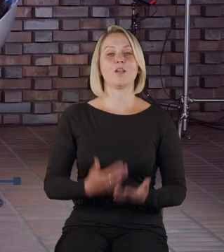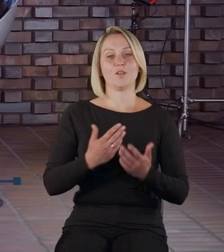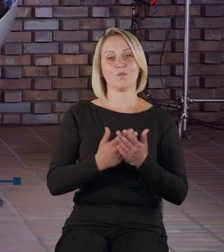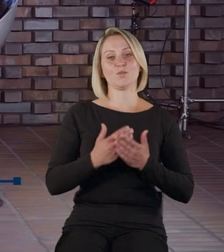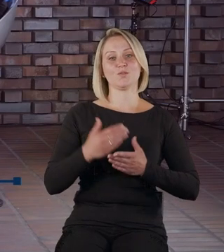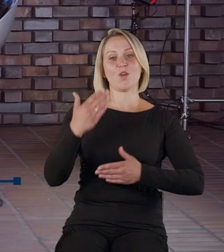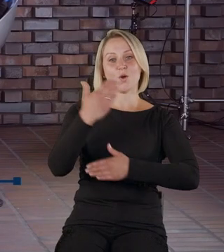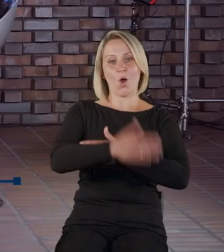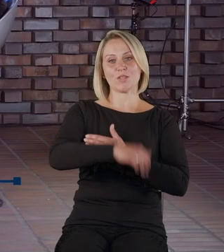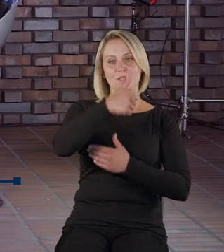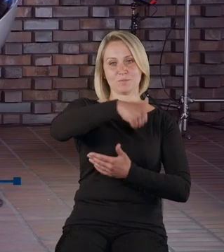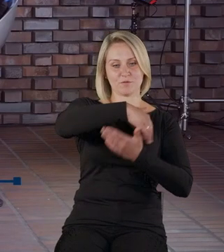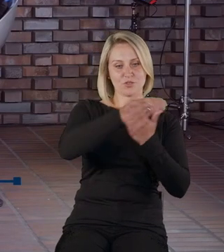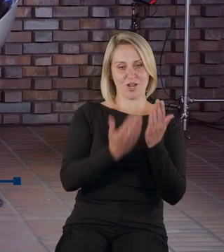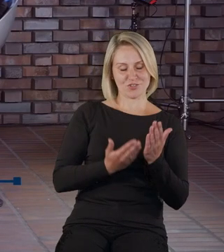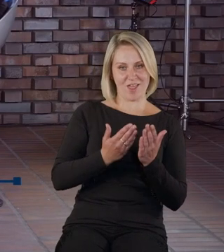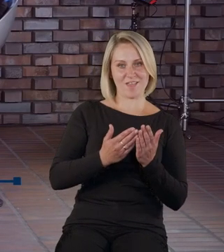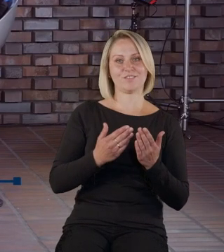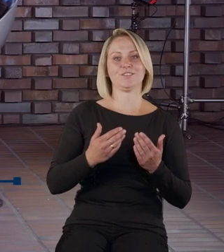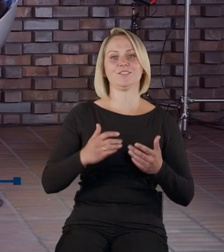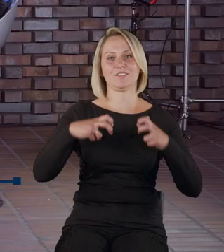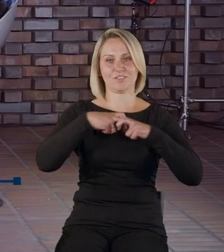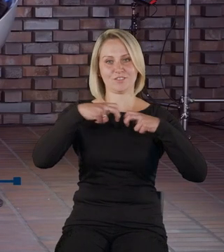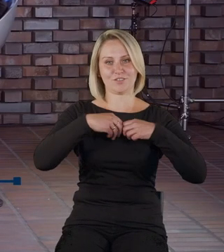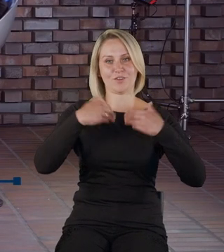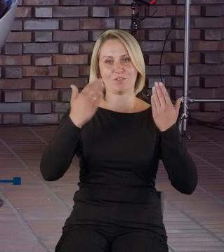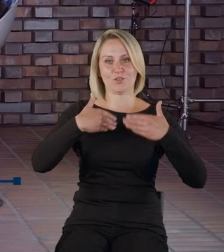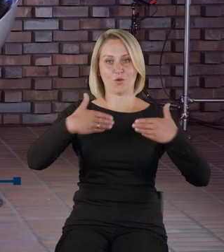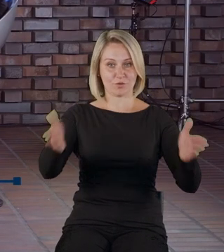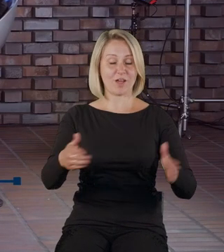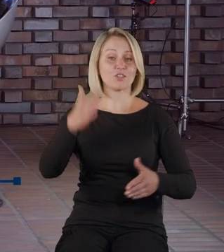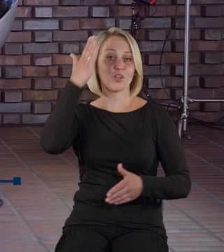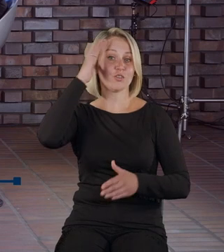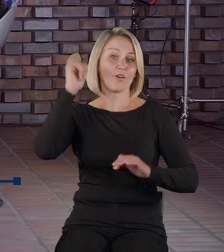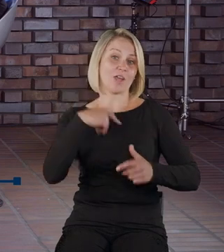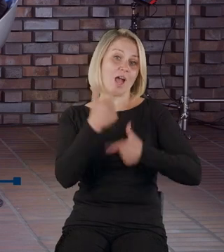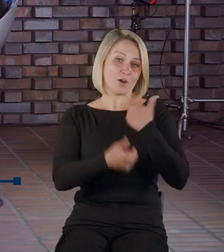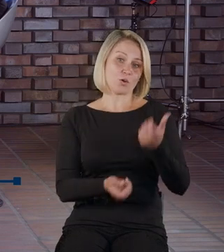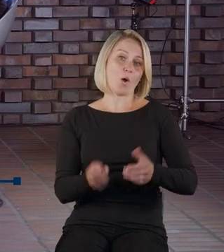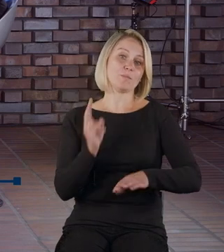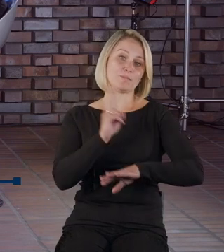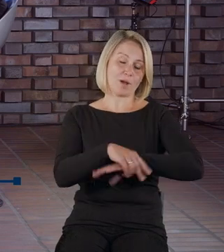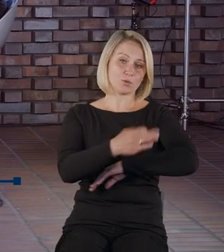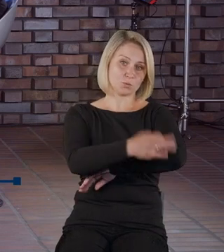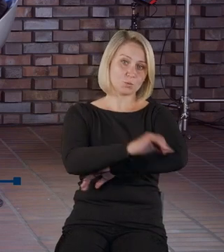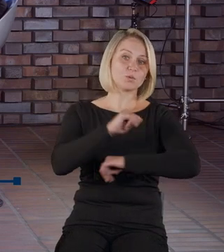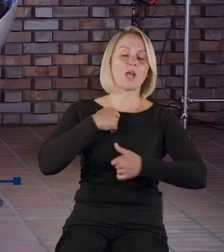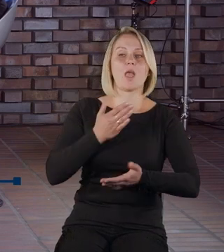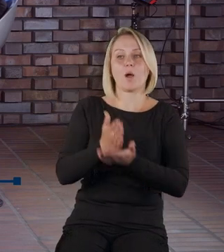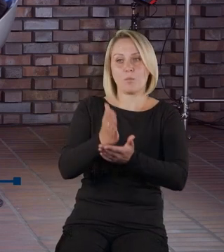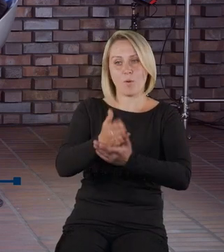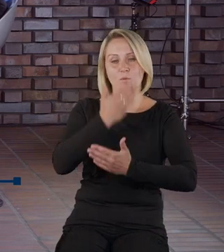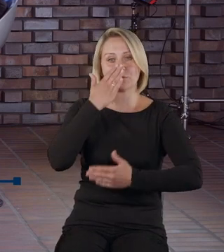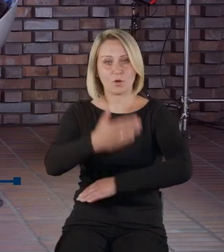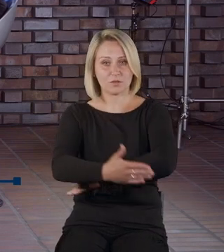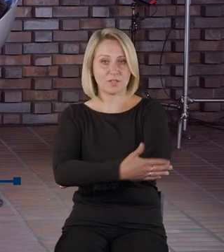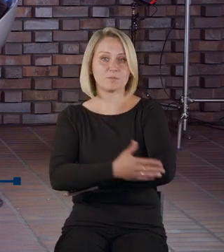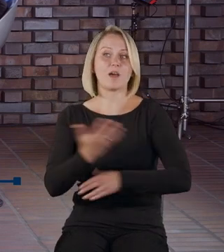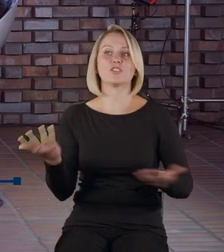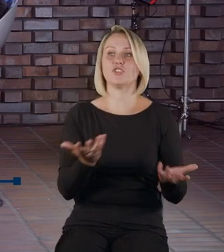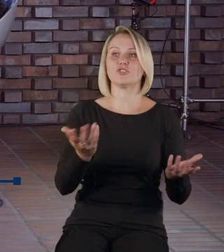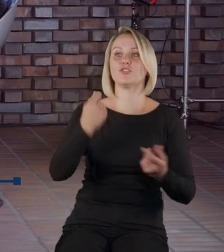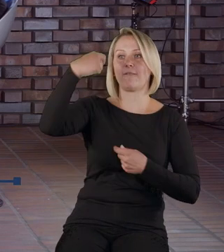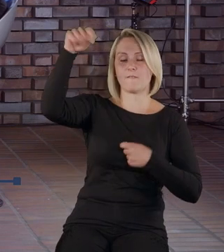Doszliśmy do końca pierwszej części wirtualnego dnia otwartego. Dowiedzieliście się, jak aplikować na studia, na jakie formy wsparcia możecie liczyć, gdzie i kiedy